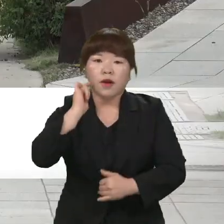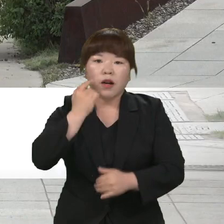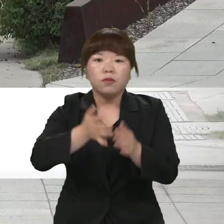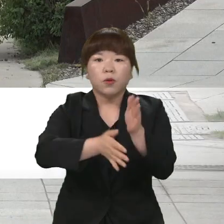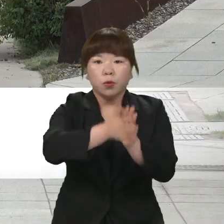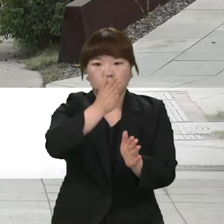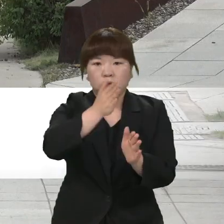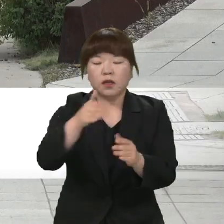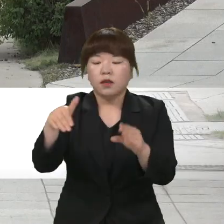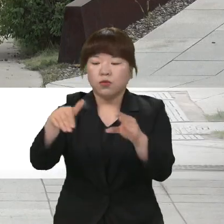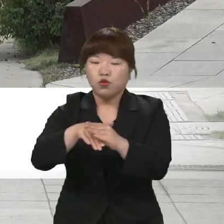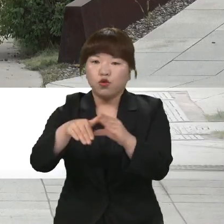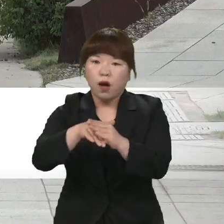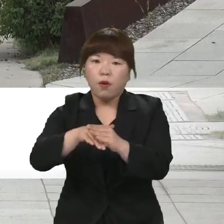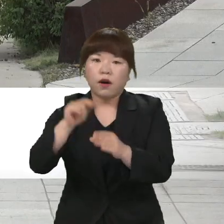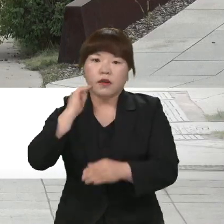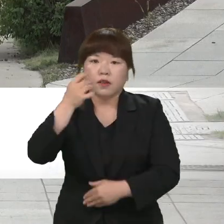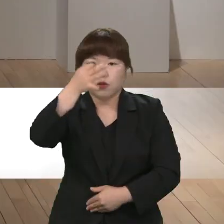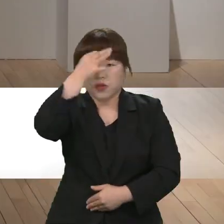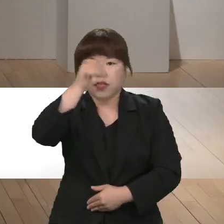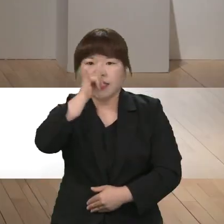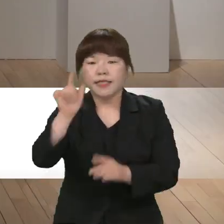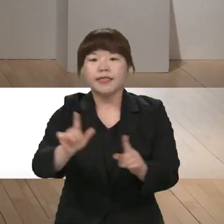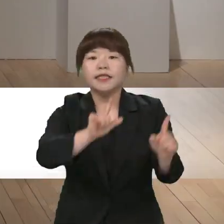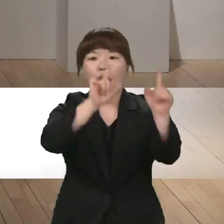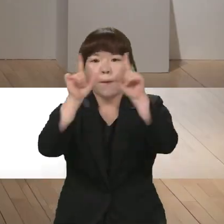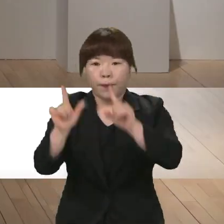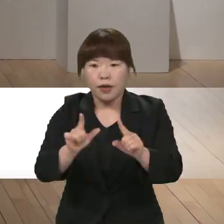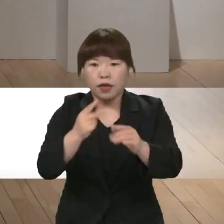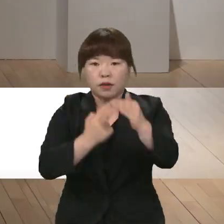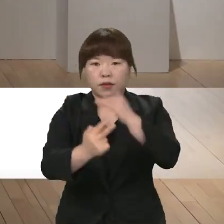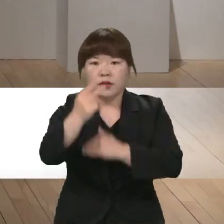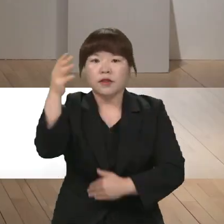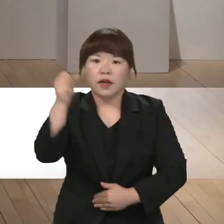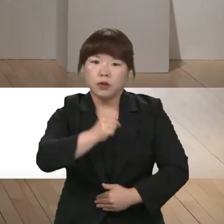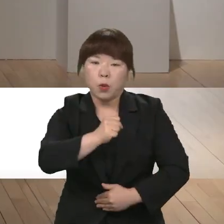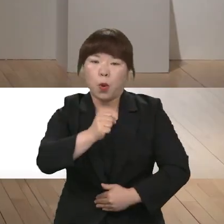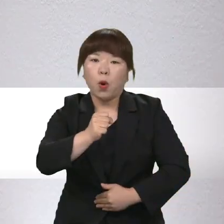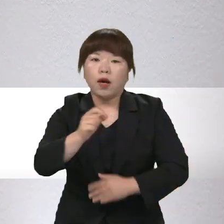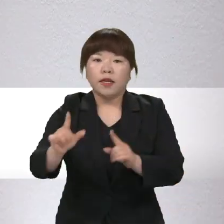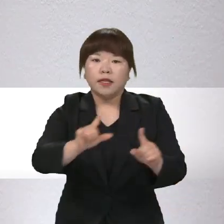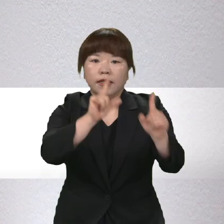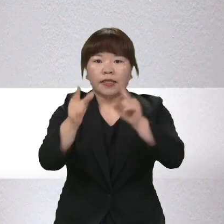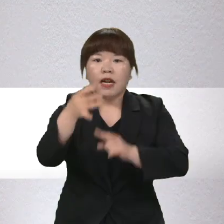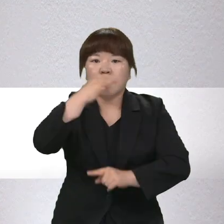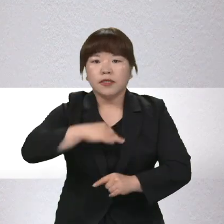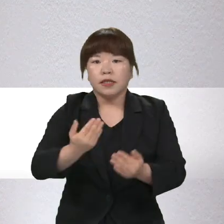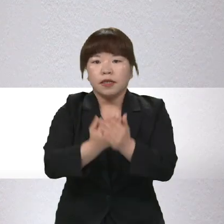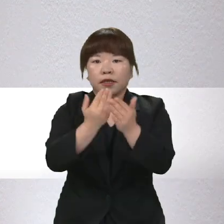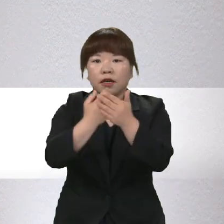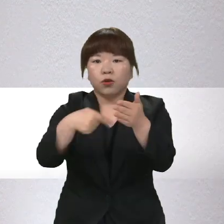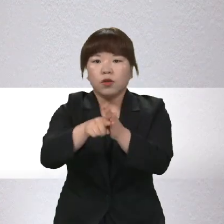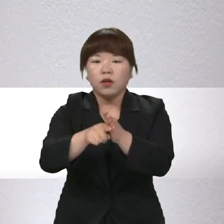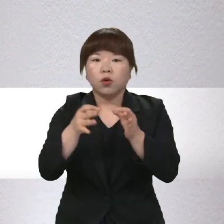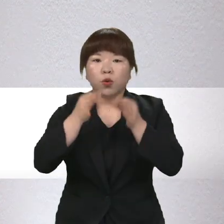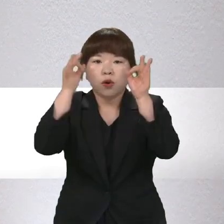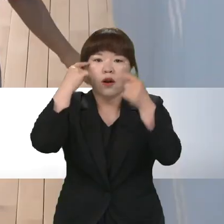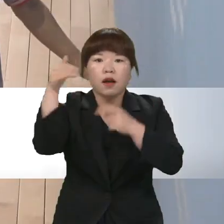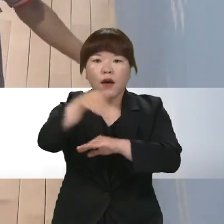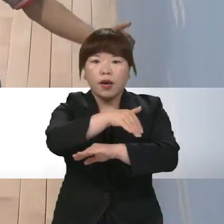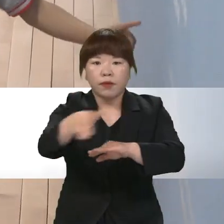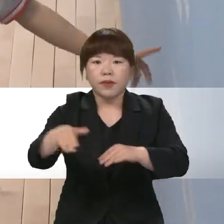아름다운 도시 문화 문화와 예술이 꽃피는 삶이 라는 비전 아래 시민 삶의 질 향상을 위해서도 노력할